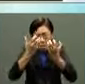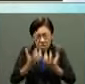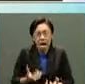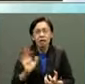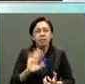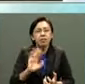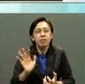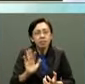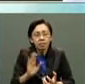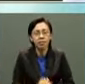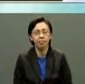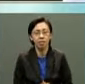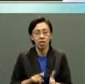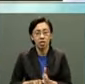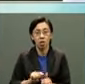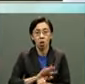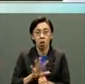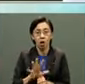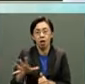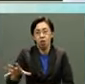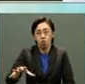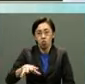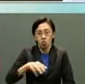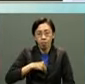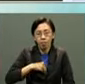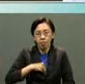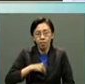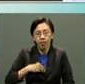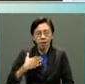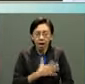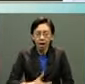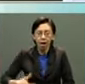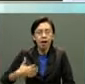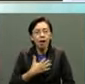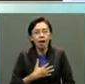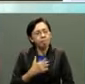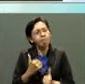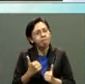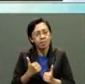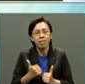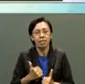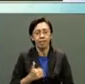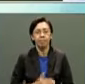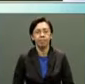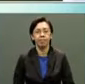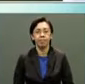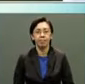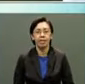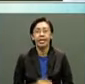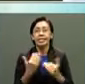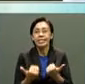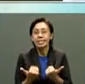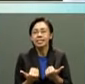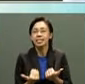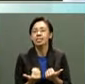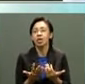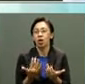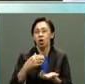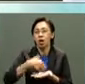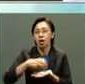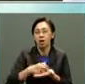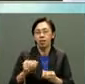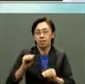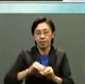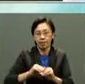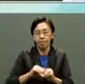นะครับยังเป็นลักษณะของเรื่องของการไม่มีอาการจะเป็นส่วนใหญ่นะครับซึ่งอันนี้เดี๋ยวคงจะได้มีการรายงานเพิ่มเ